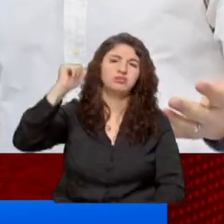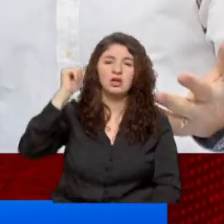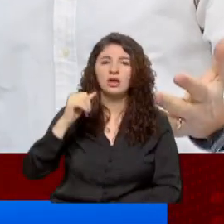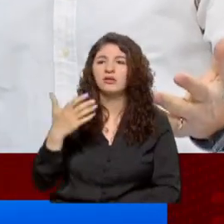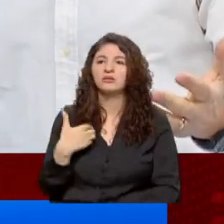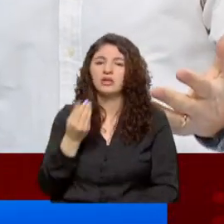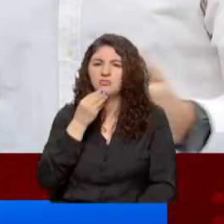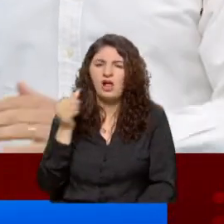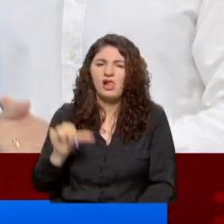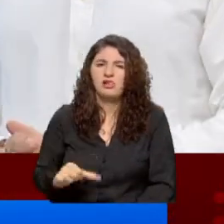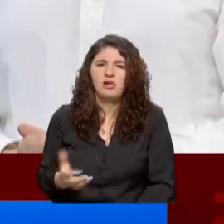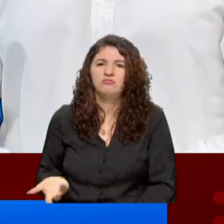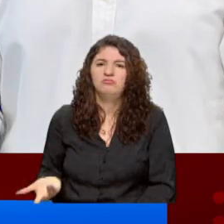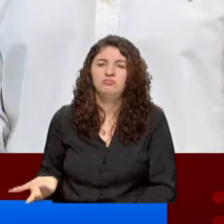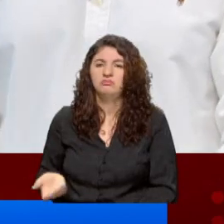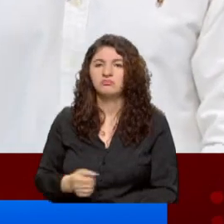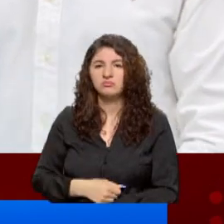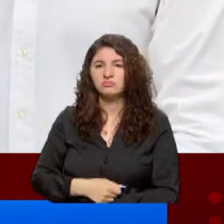çok küçük edemiyoruz